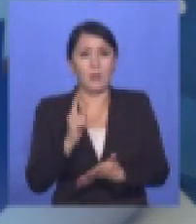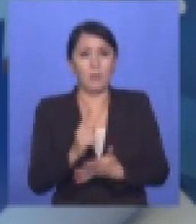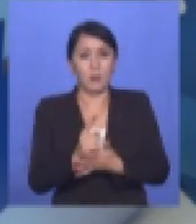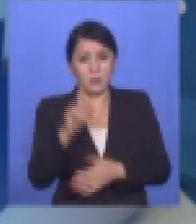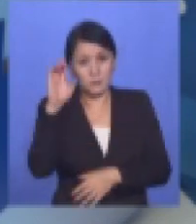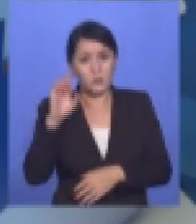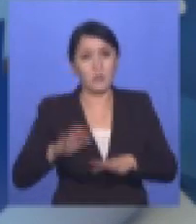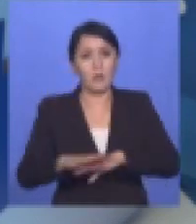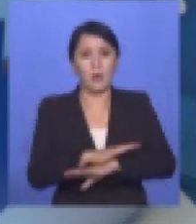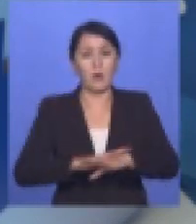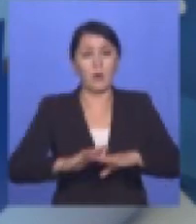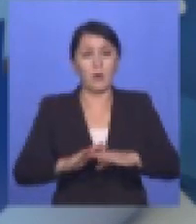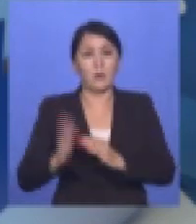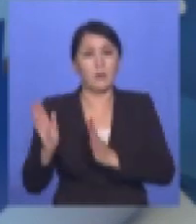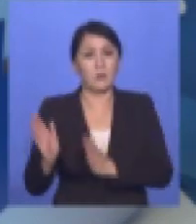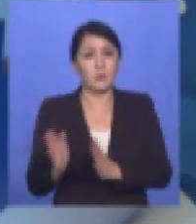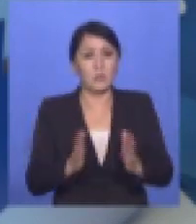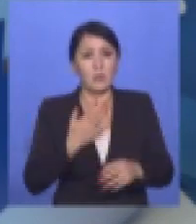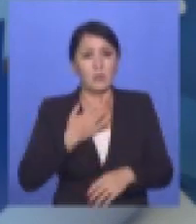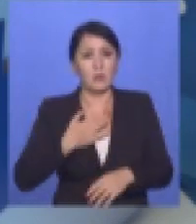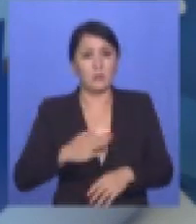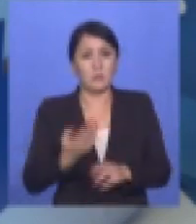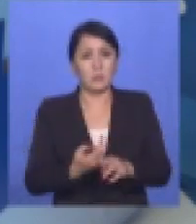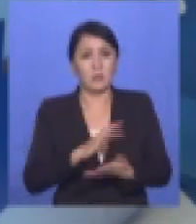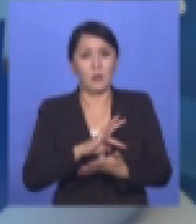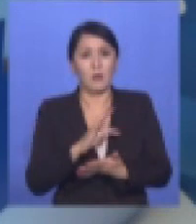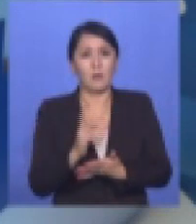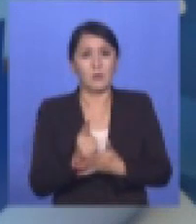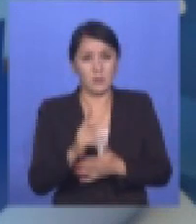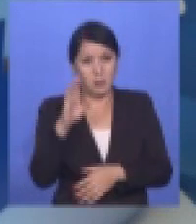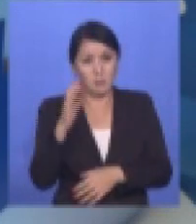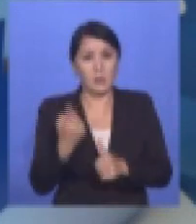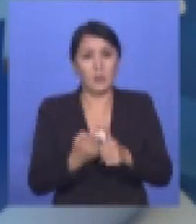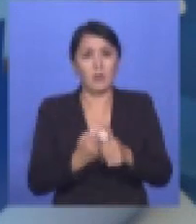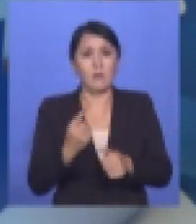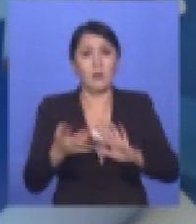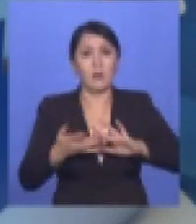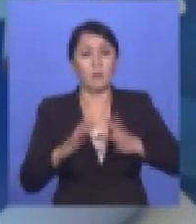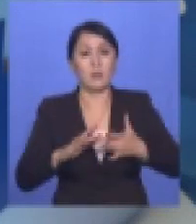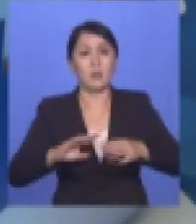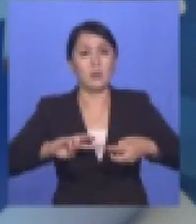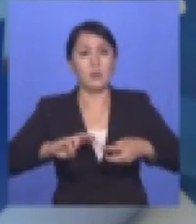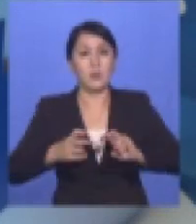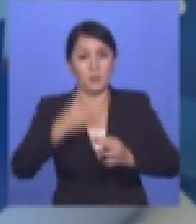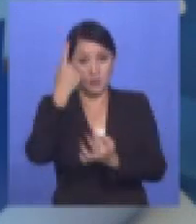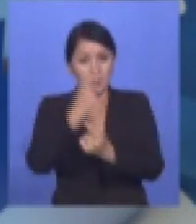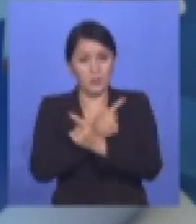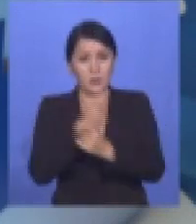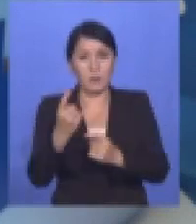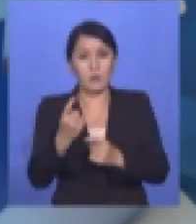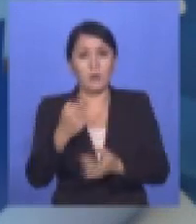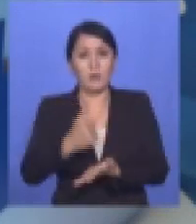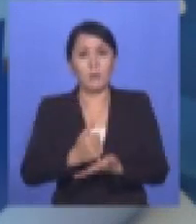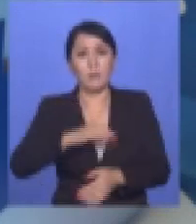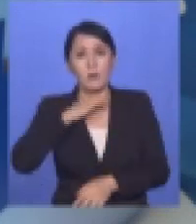елдегі қоғамдық қауіпсіздікті, тыныштық пен тәртіпті қамтамасыз ету. Мемлекет басшысы атап өткендей, цифрландыру мәселелері мен жаңашылдықтар